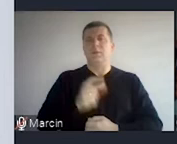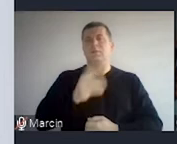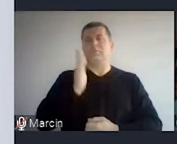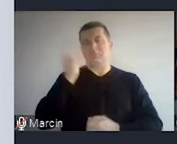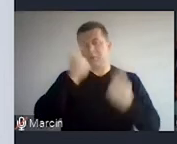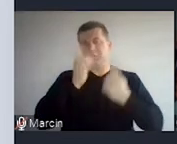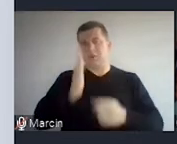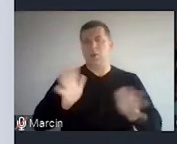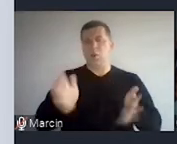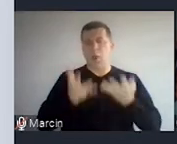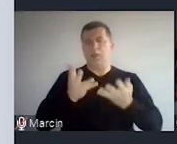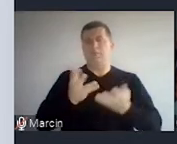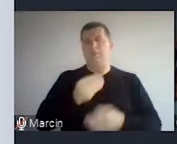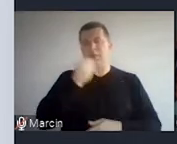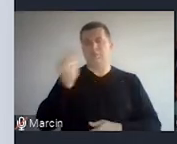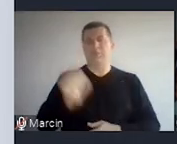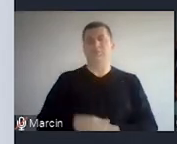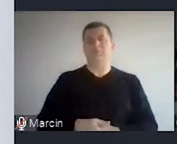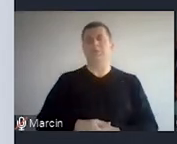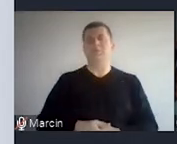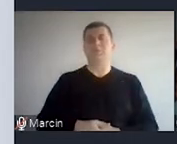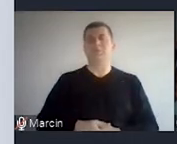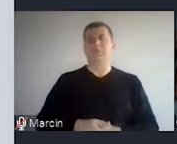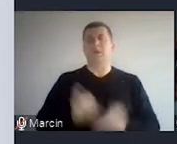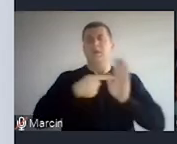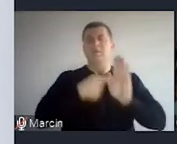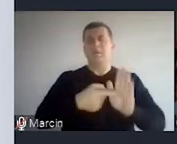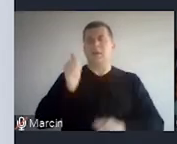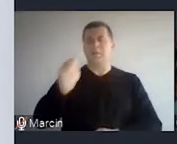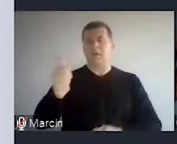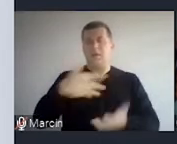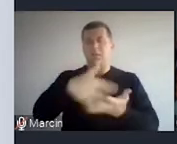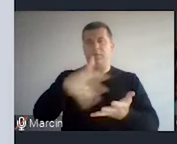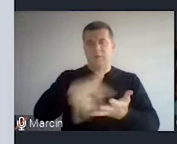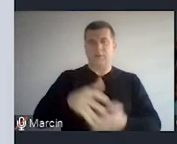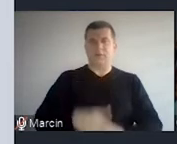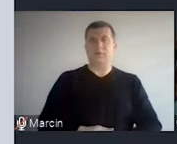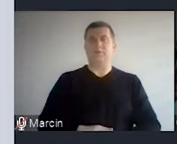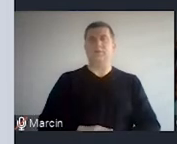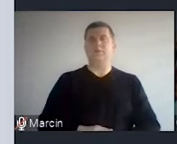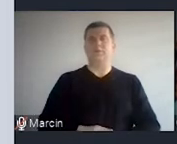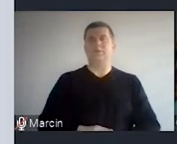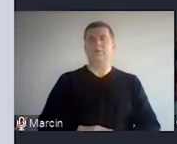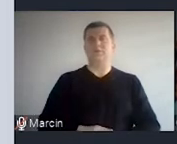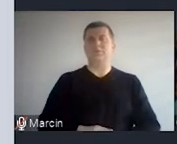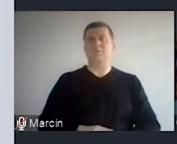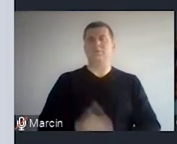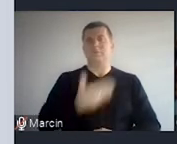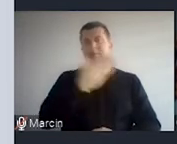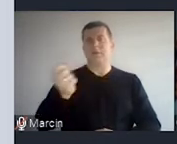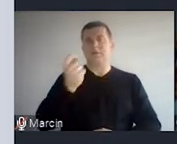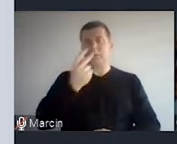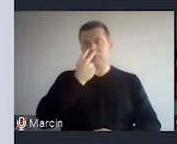trochę łatwiej i sprawniej. Wytyczne kwalifikowalności wydatków, które Państwo za